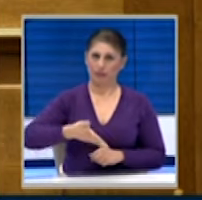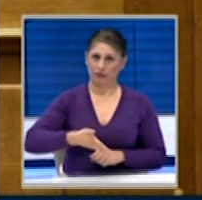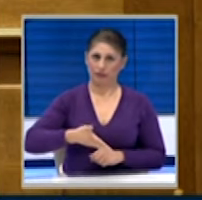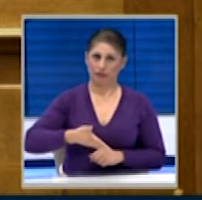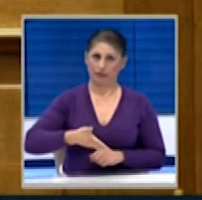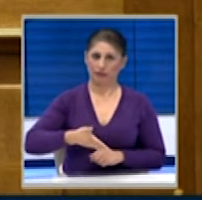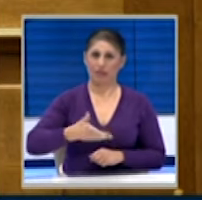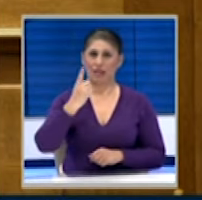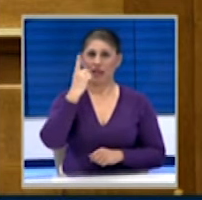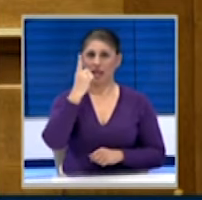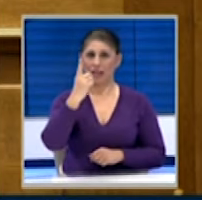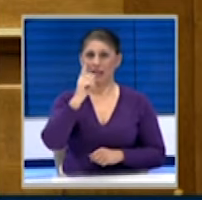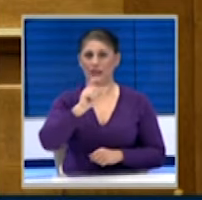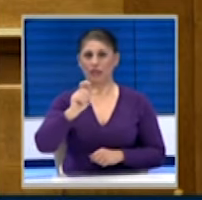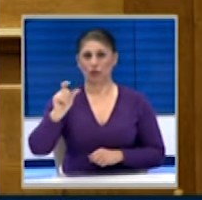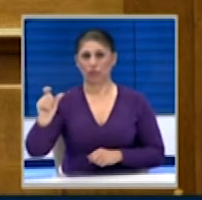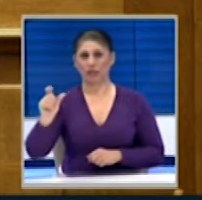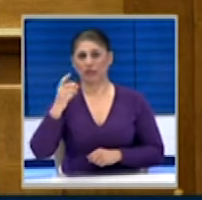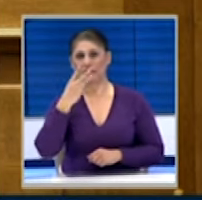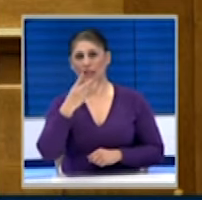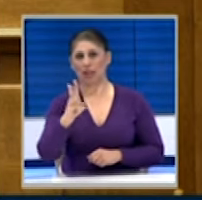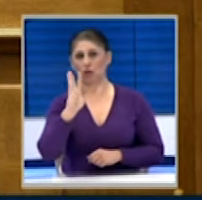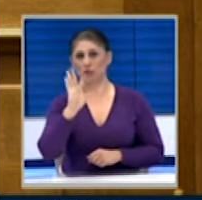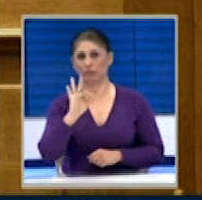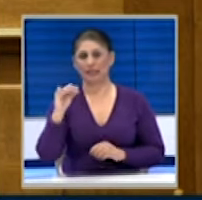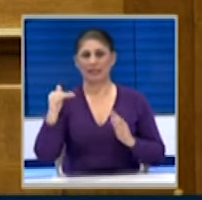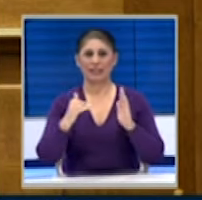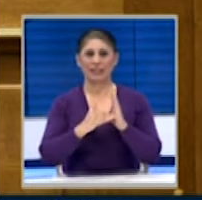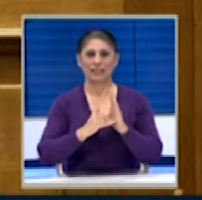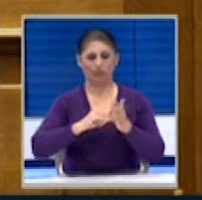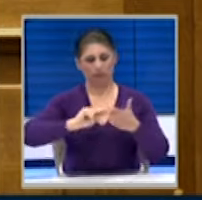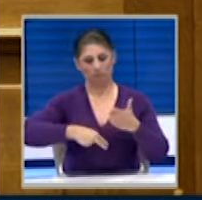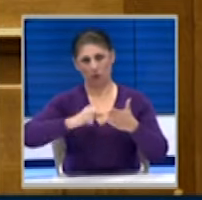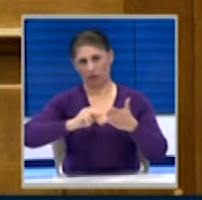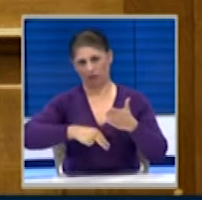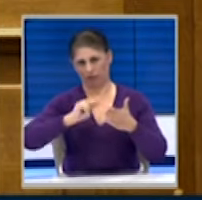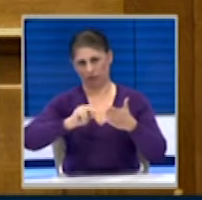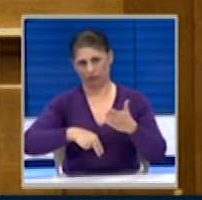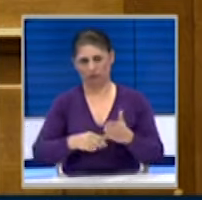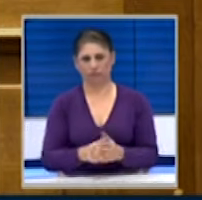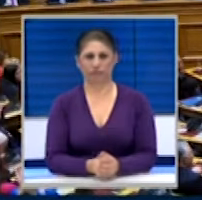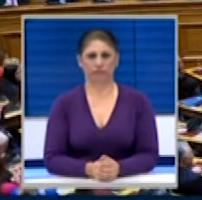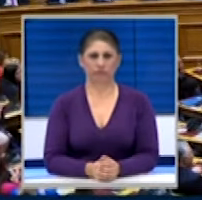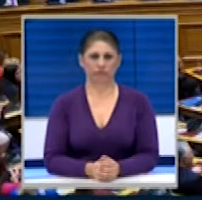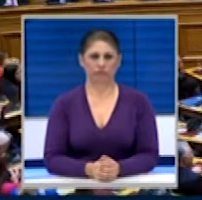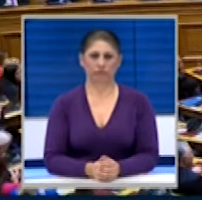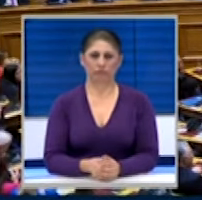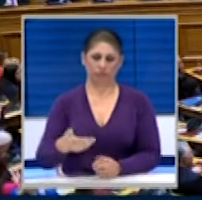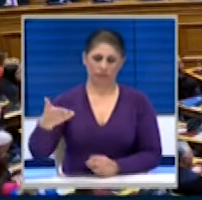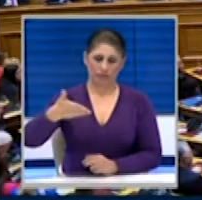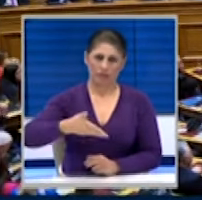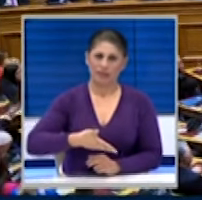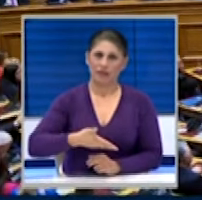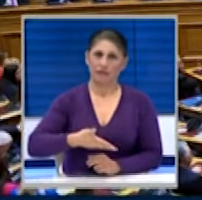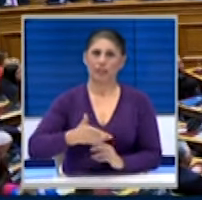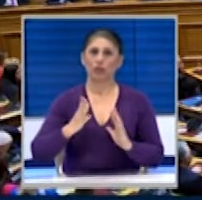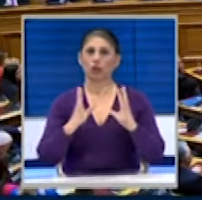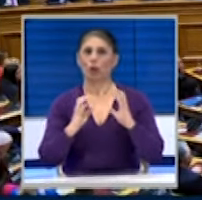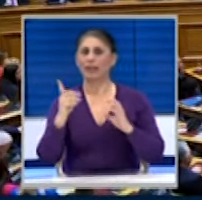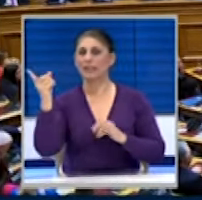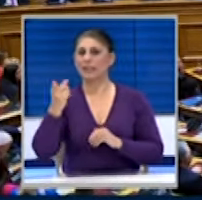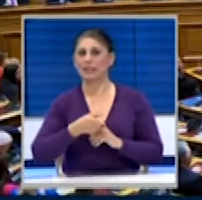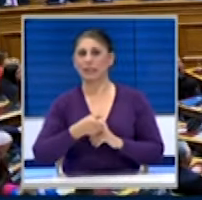επιμένοντας ιδιαίτερα στην επιστολή του Πρωθυπουργού προς την Ούρσουλα Φον ντερ Λάιεν υποκριτική. Ενώ